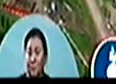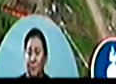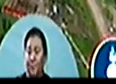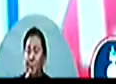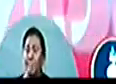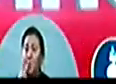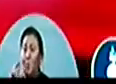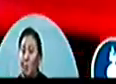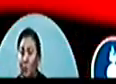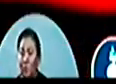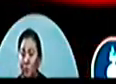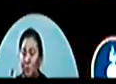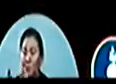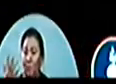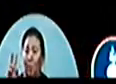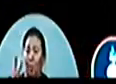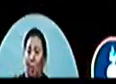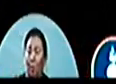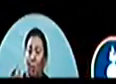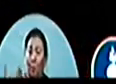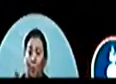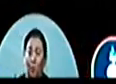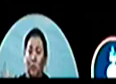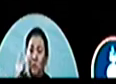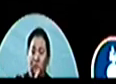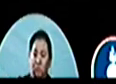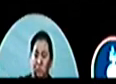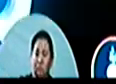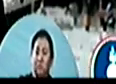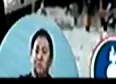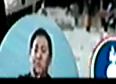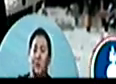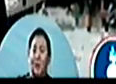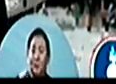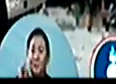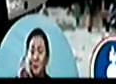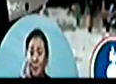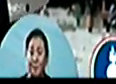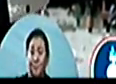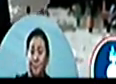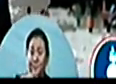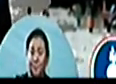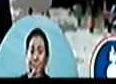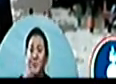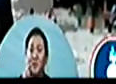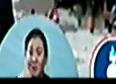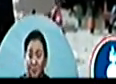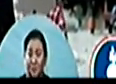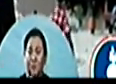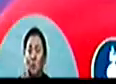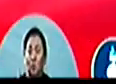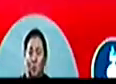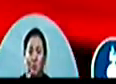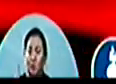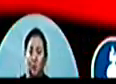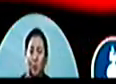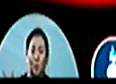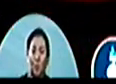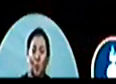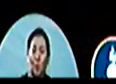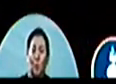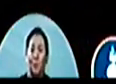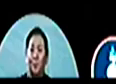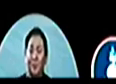нутаг дэвсгэр засаг захиргааны нэгж харгалзахгүйгээр авах журмыг тогтооно. Сонгогчдын итгэлийг алдсан улсын хурлын гишүүнийг сонгогчдын